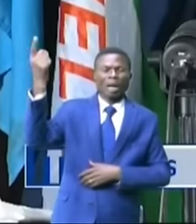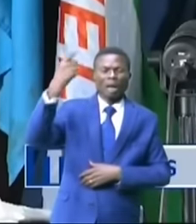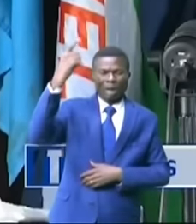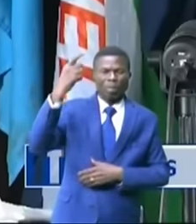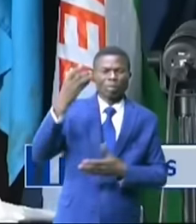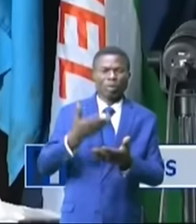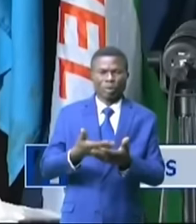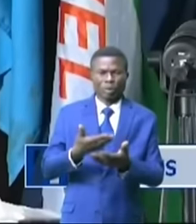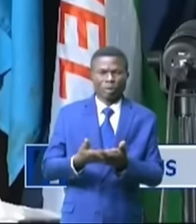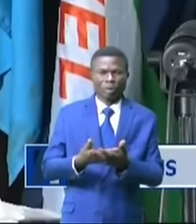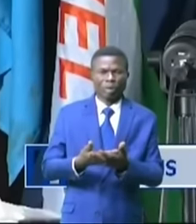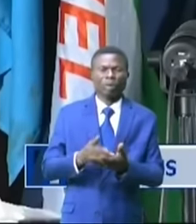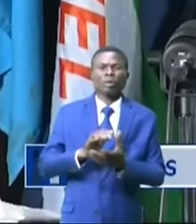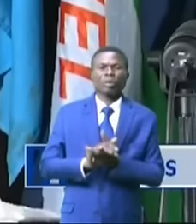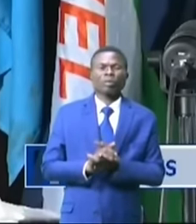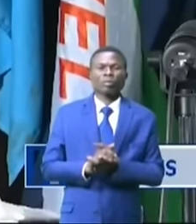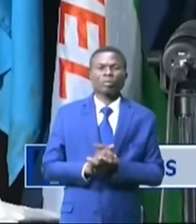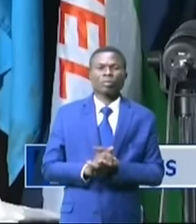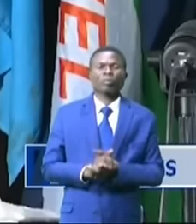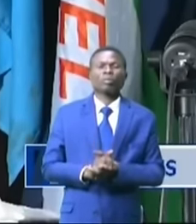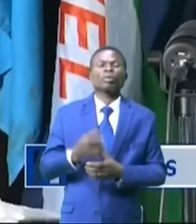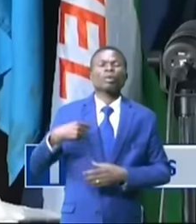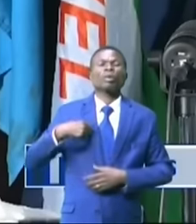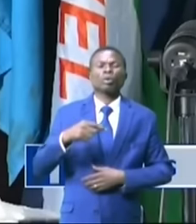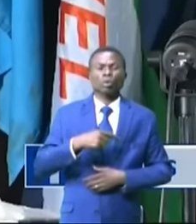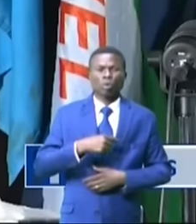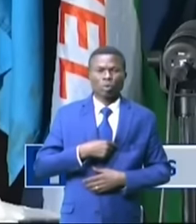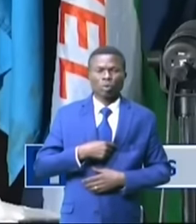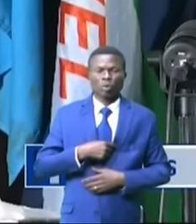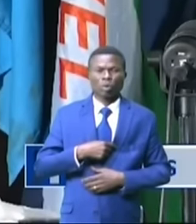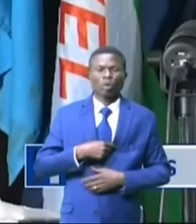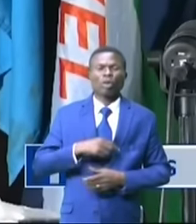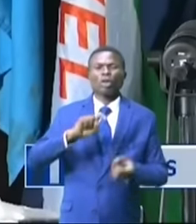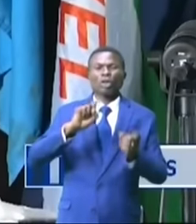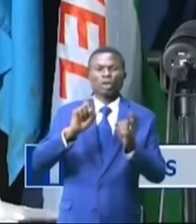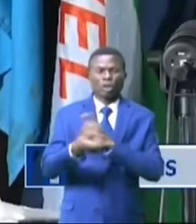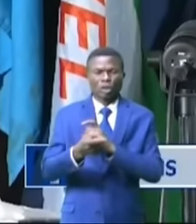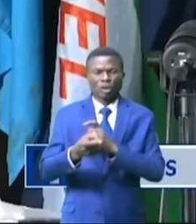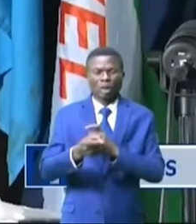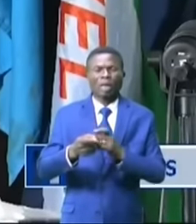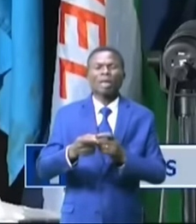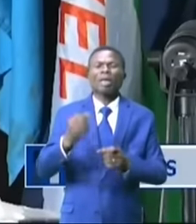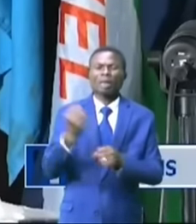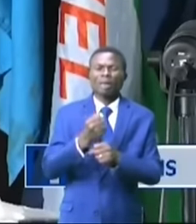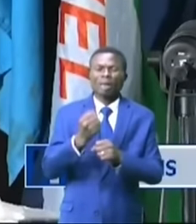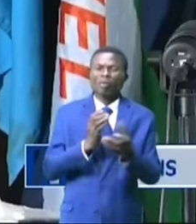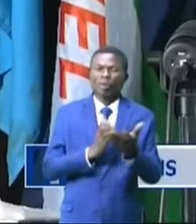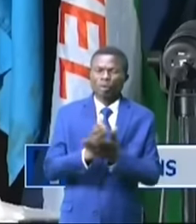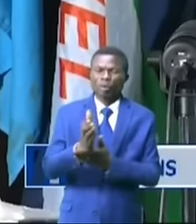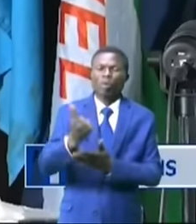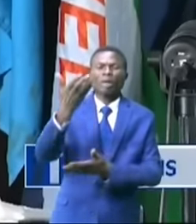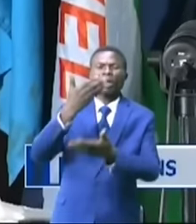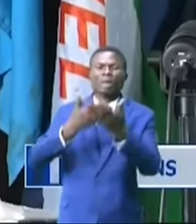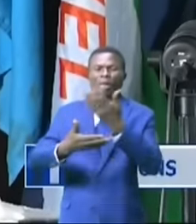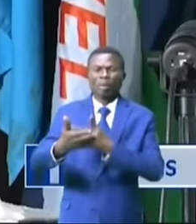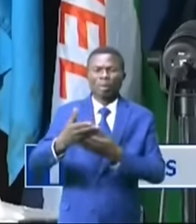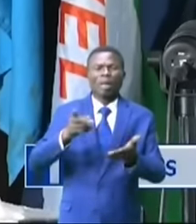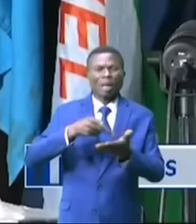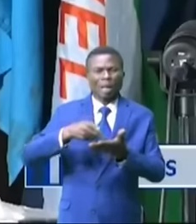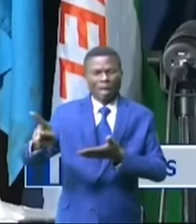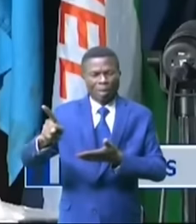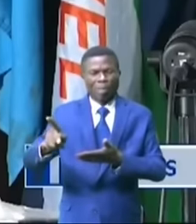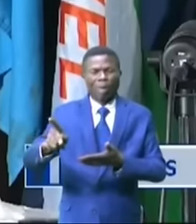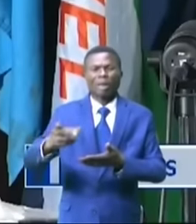problèmes qui sont les nôtres? Est-ce qu'on a une monnaie convertible qui nous permet de faire des transactions et de payer en notre